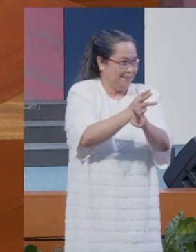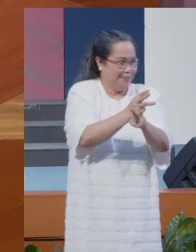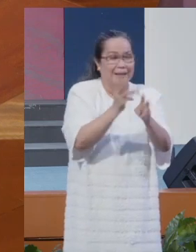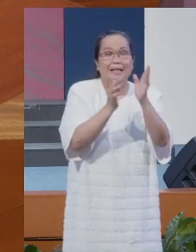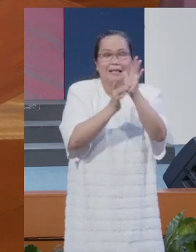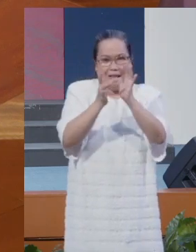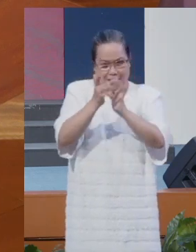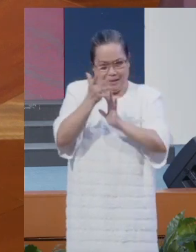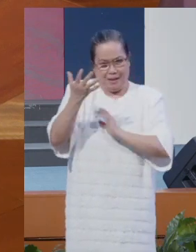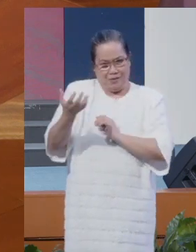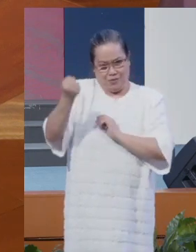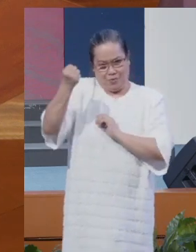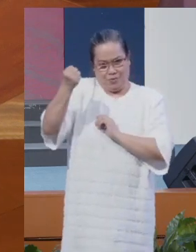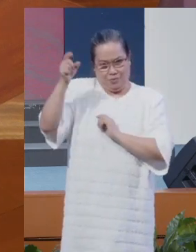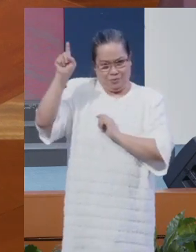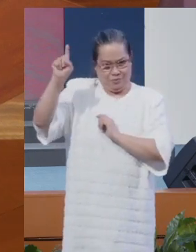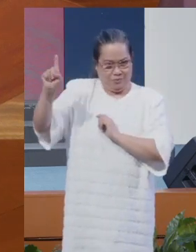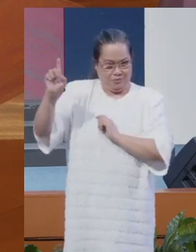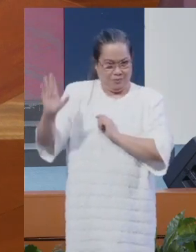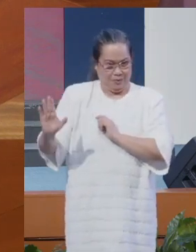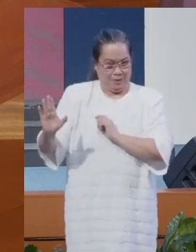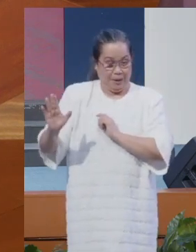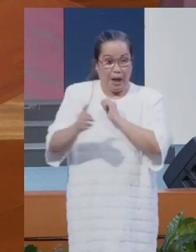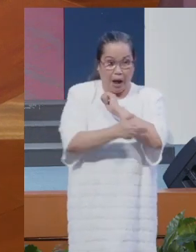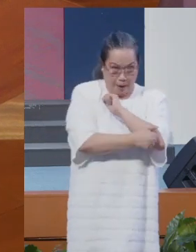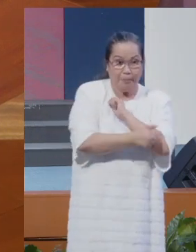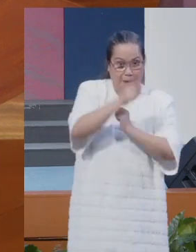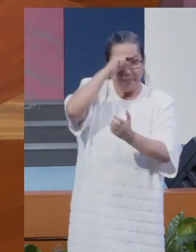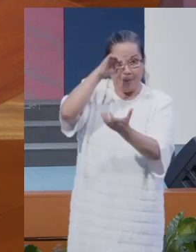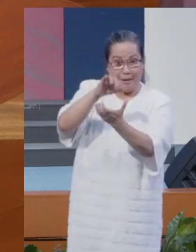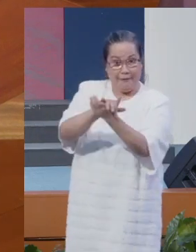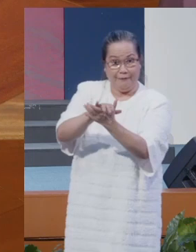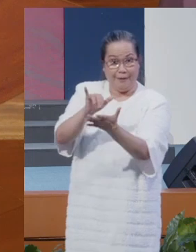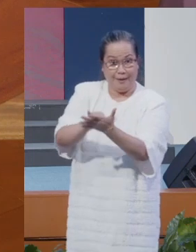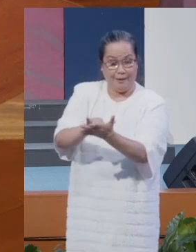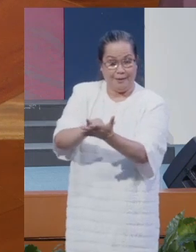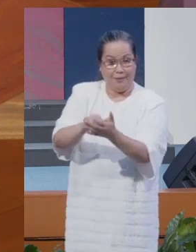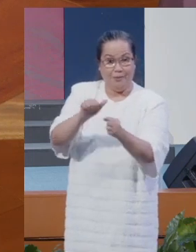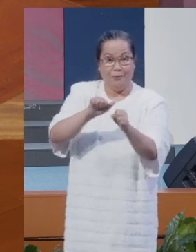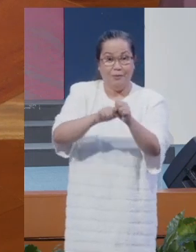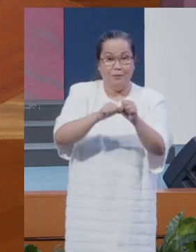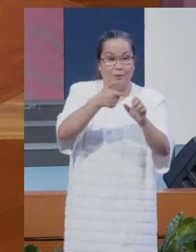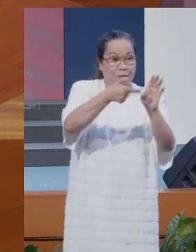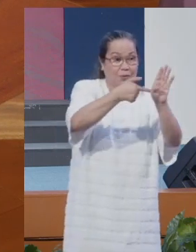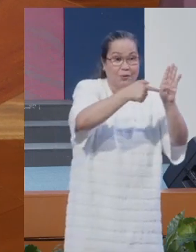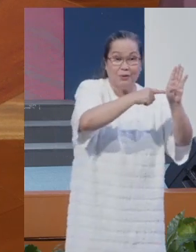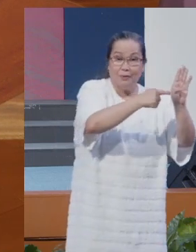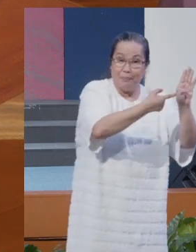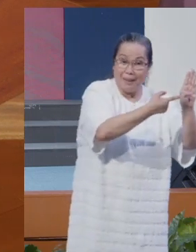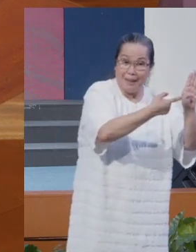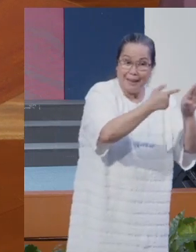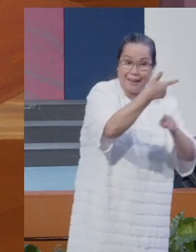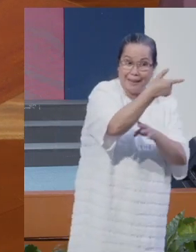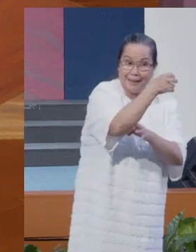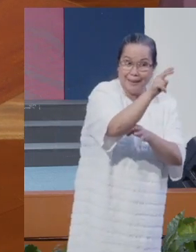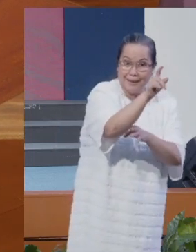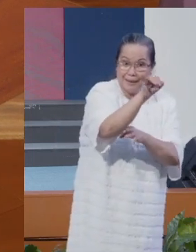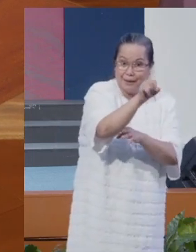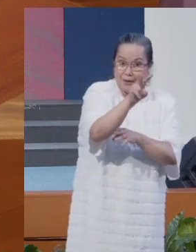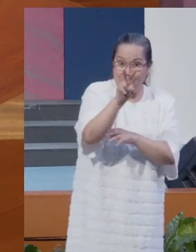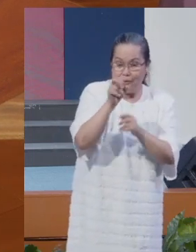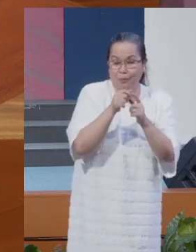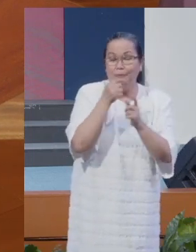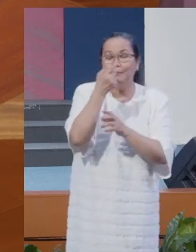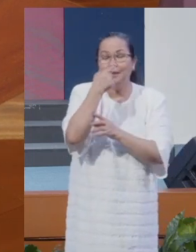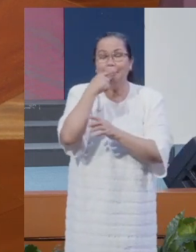yun. Naniwala si Abraham doon. Kaya sa Genesis 22:18, yung inulit po yung